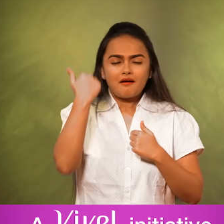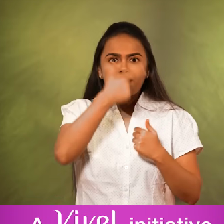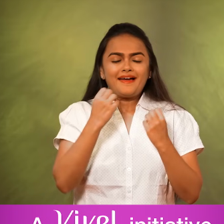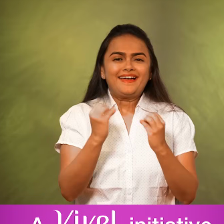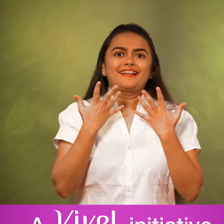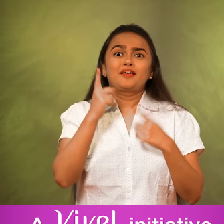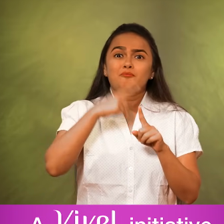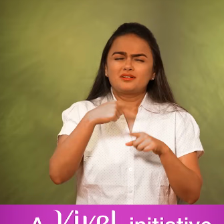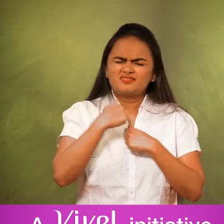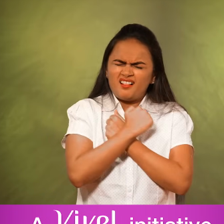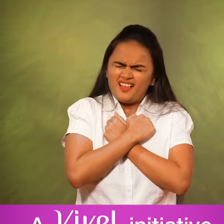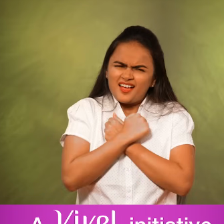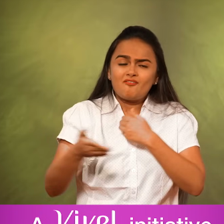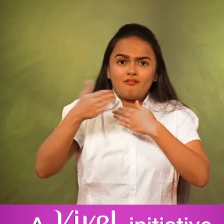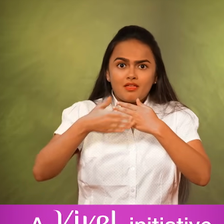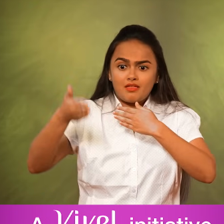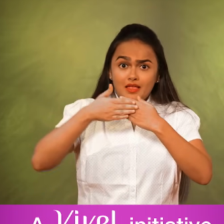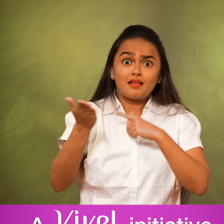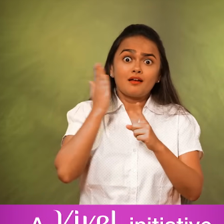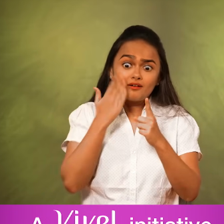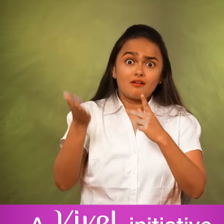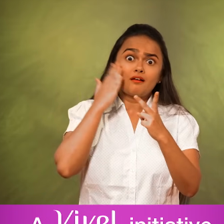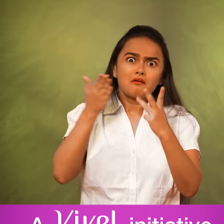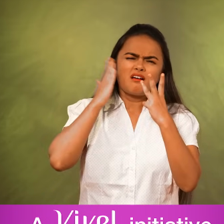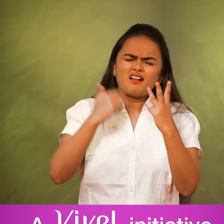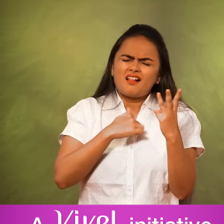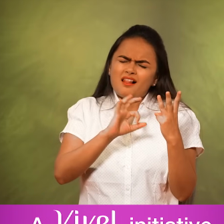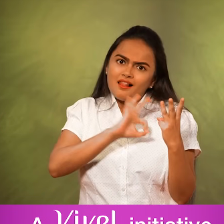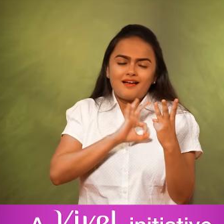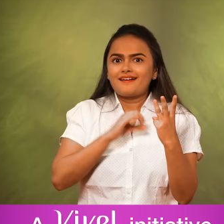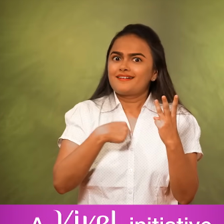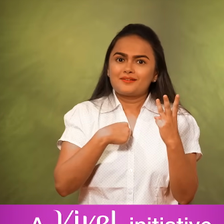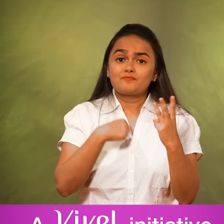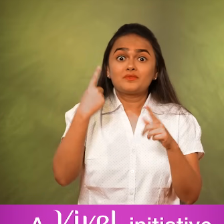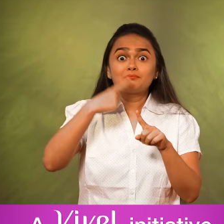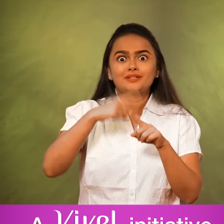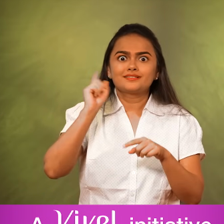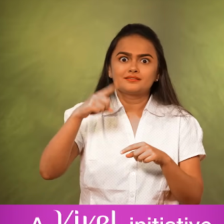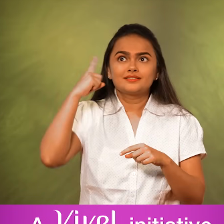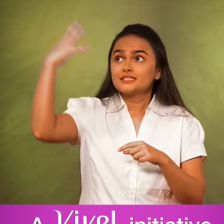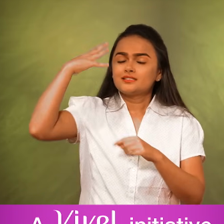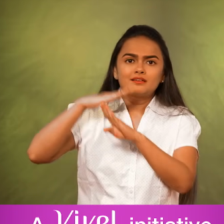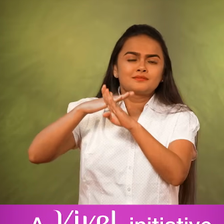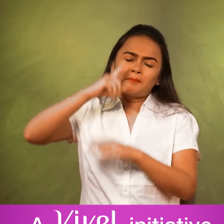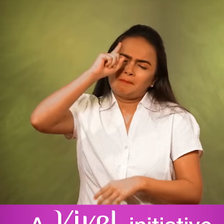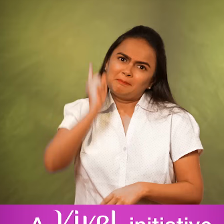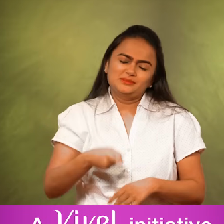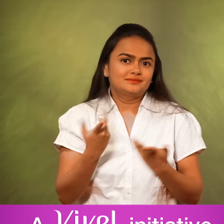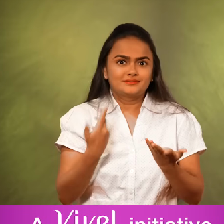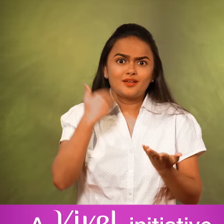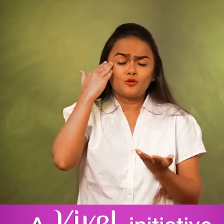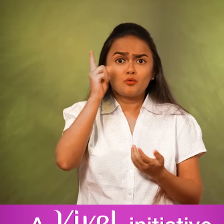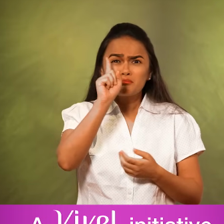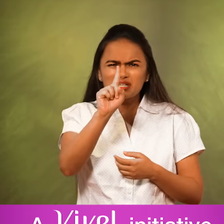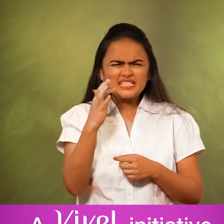प्रोडक्ट्स लेकर आते हैं। एंड या आई जस्ट लव लेयरिंग दीज प्रोडक्ट्स ऑन माई स्किन। एंड इसके बाद में ऑफ कोर्स सनस्क्रीन तो हमें यूज करनी